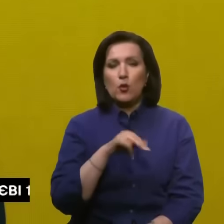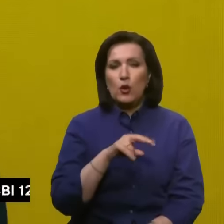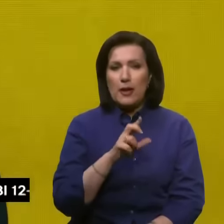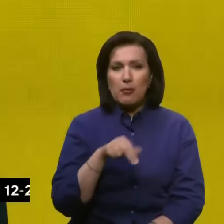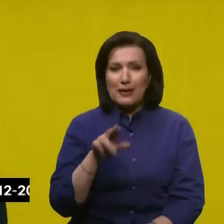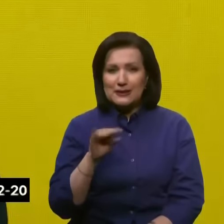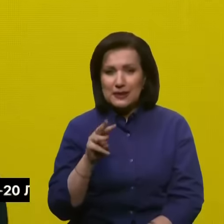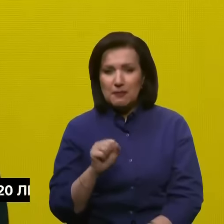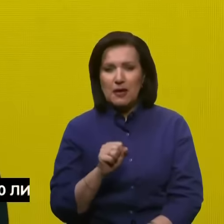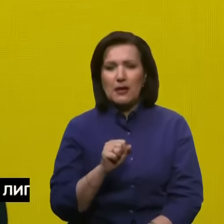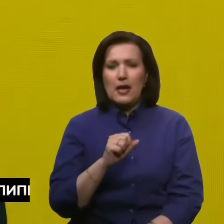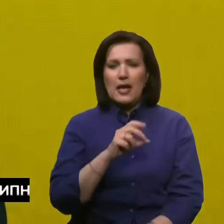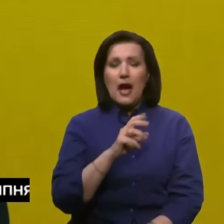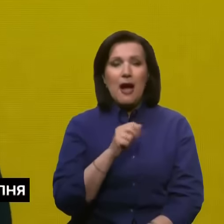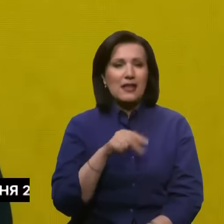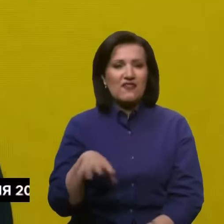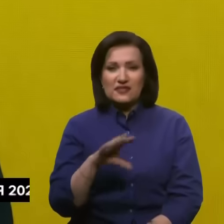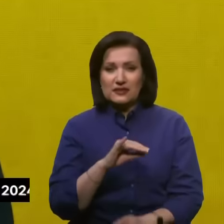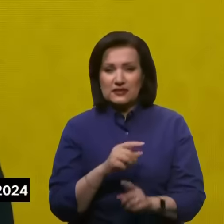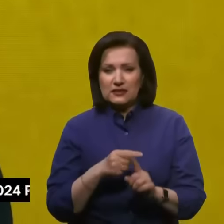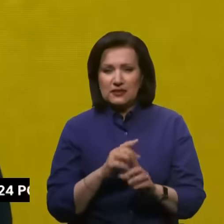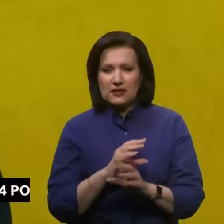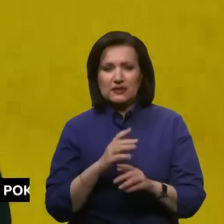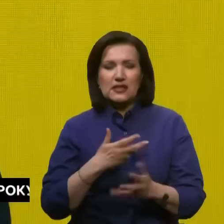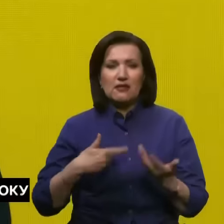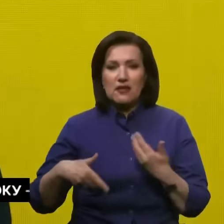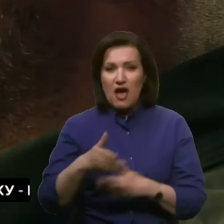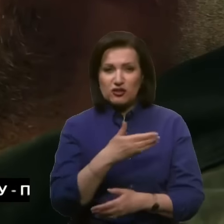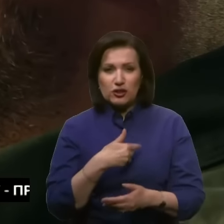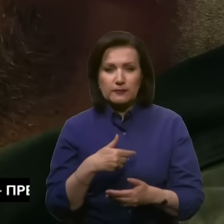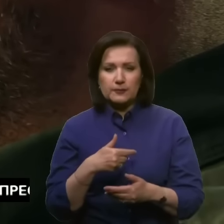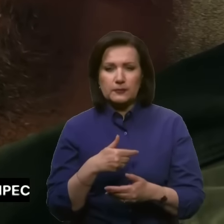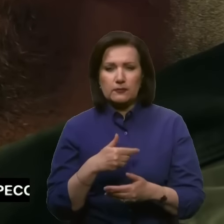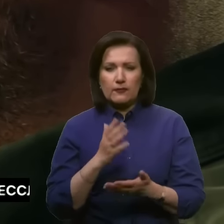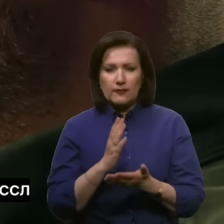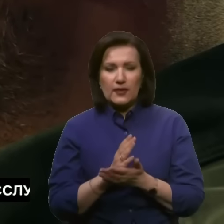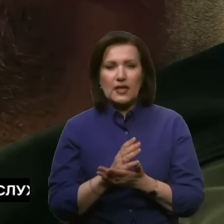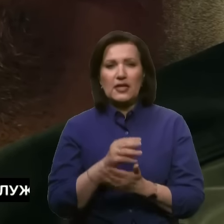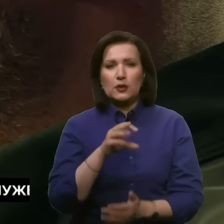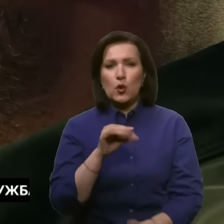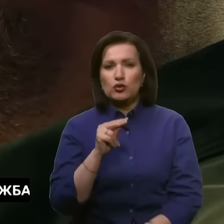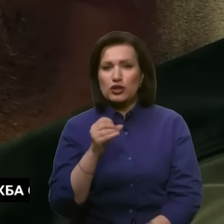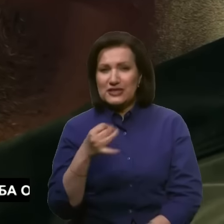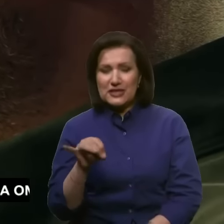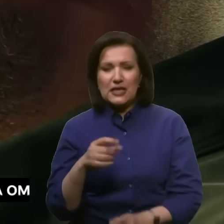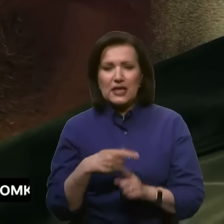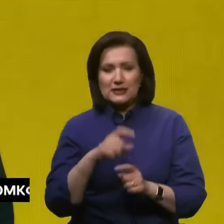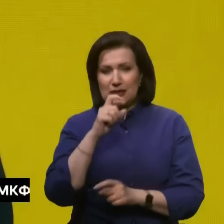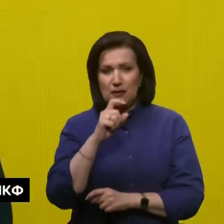і Андрій Сибіга, і Ігор Жовко. Але це все. Це наша... Ну, є ще Микола Точицький. Це